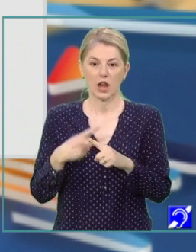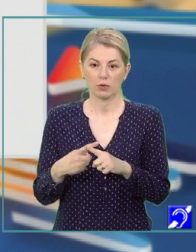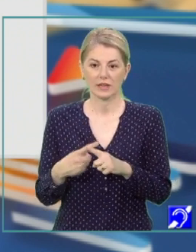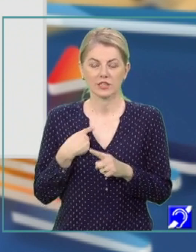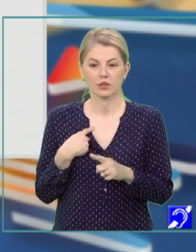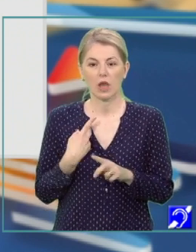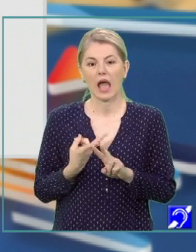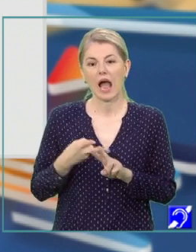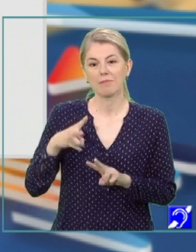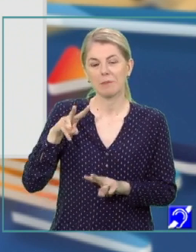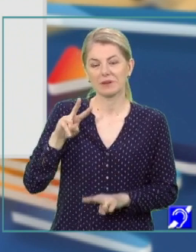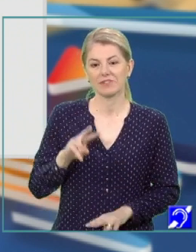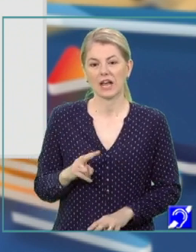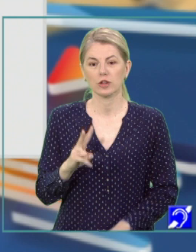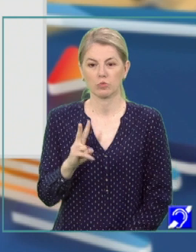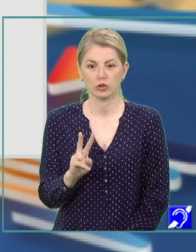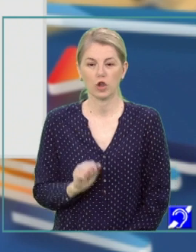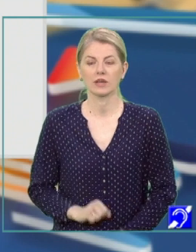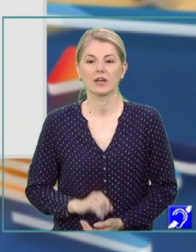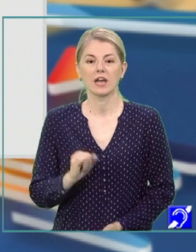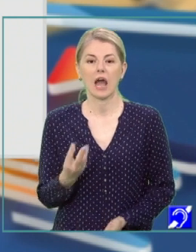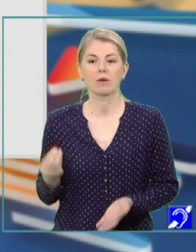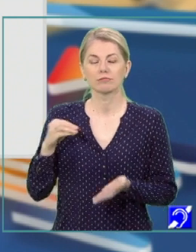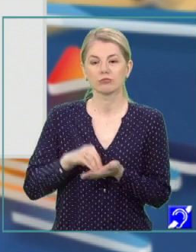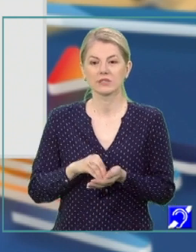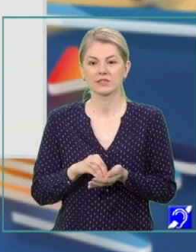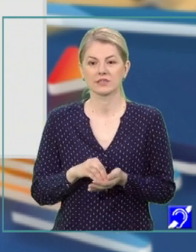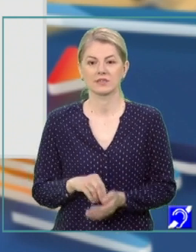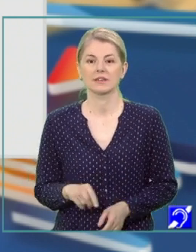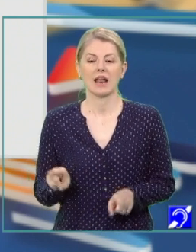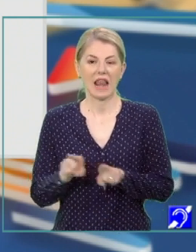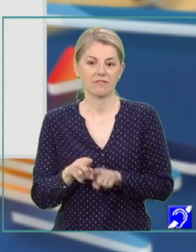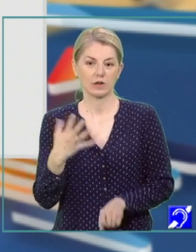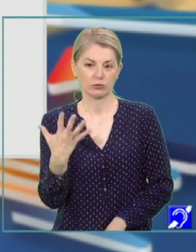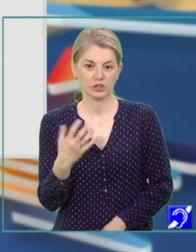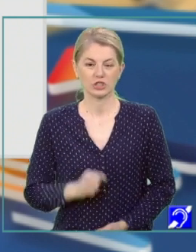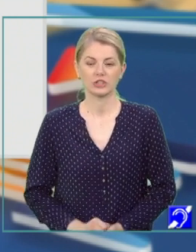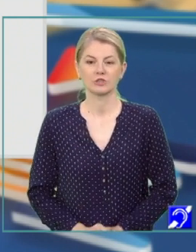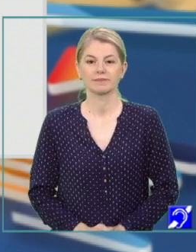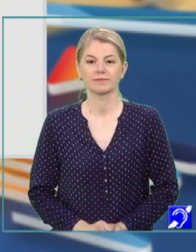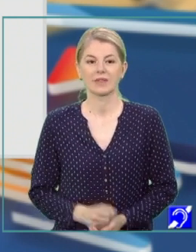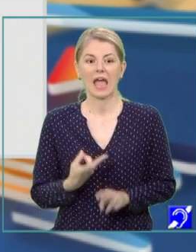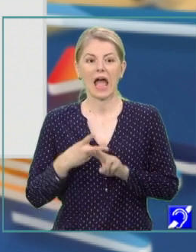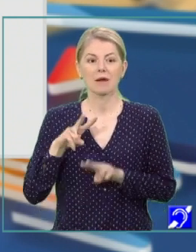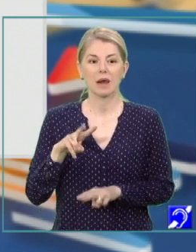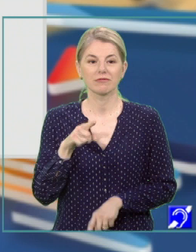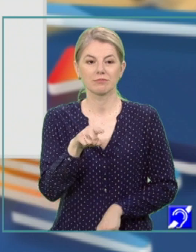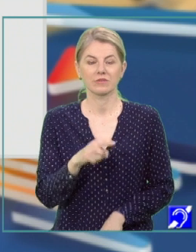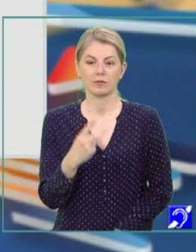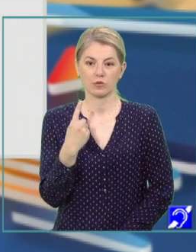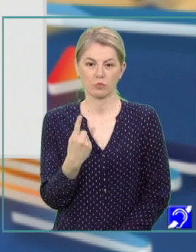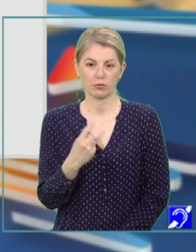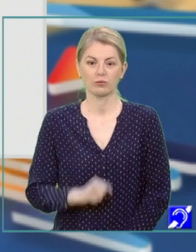am amplificat aici cu 2, am amplificat aici cu 5, am amplificat aici